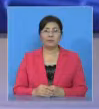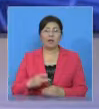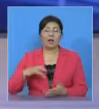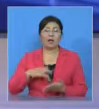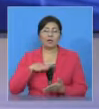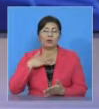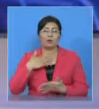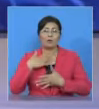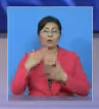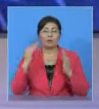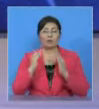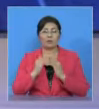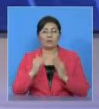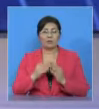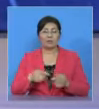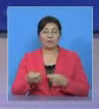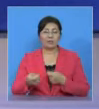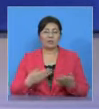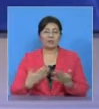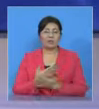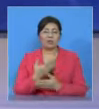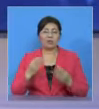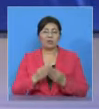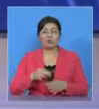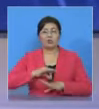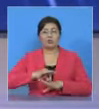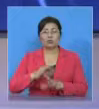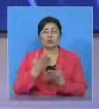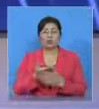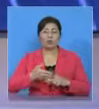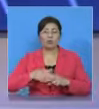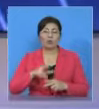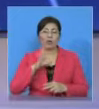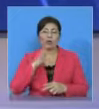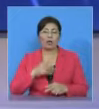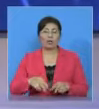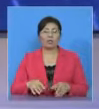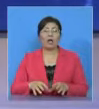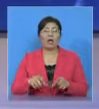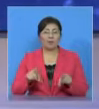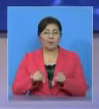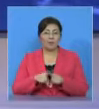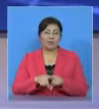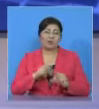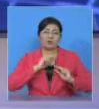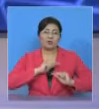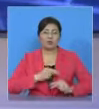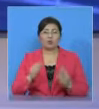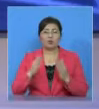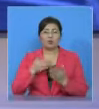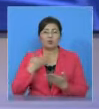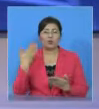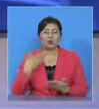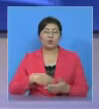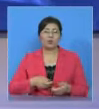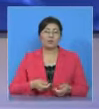Қаламызда көп қабатты тұрғын үйлерді басқарудың жаңа жүйесі жүріп жатыр. Бұл уақыт талабынан туындаған жұмыс. Енді үйлерге бұрынғыдай